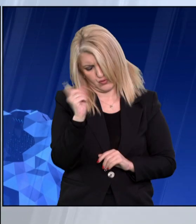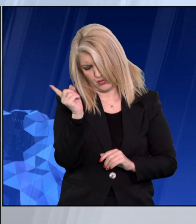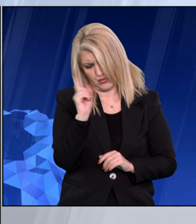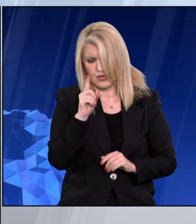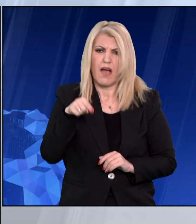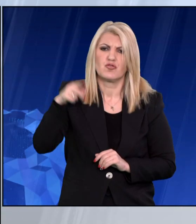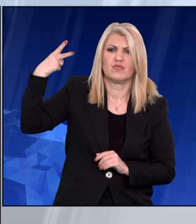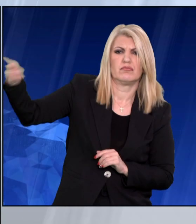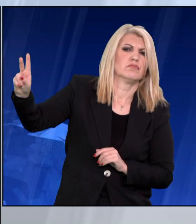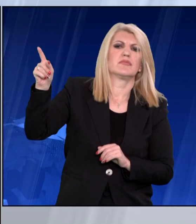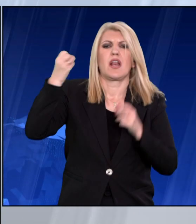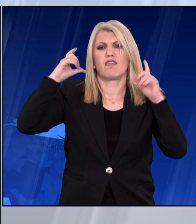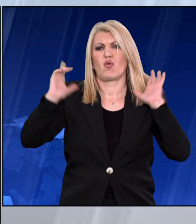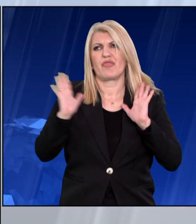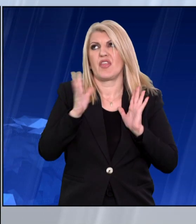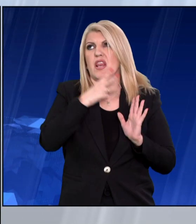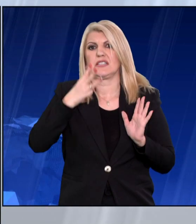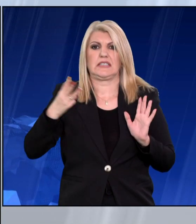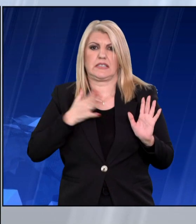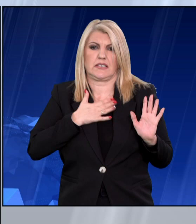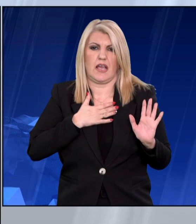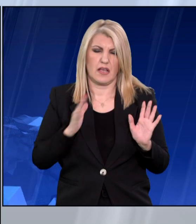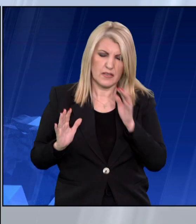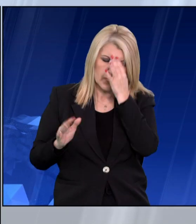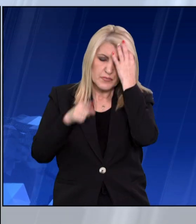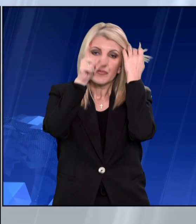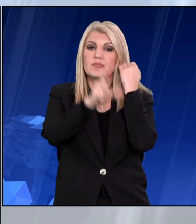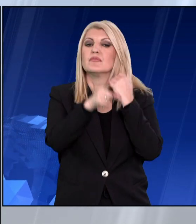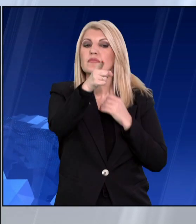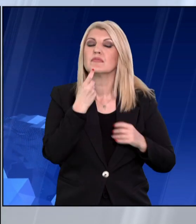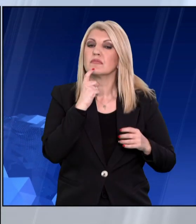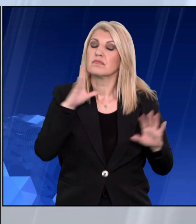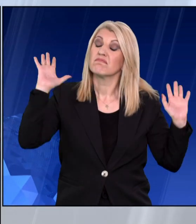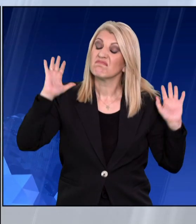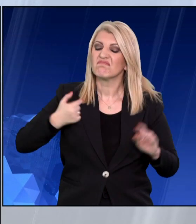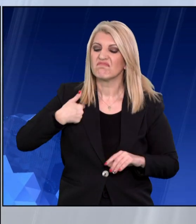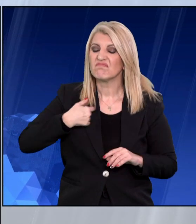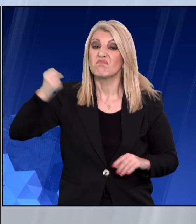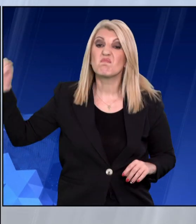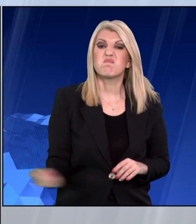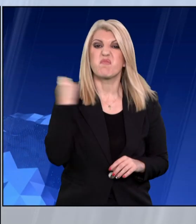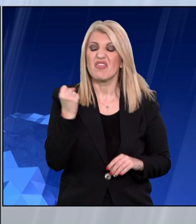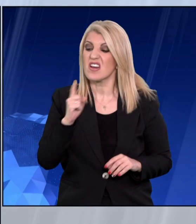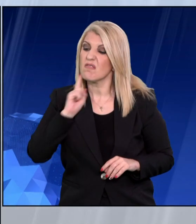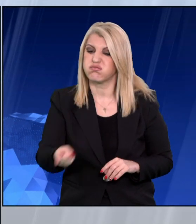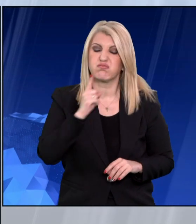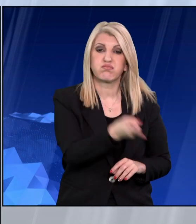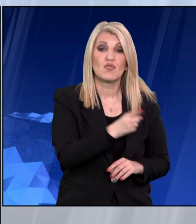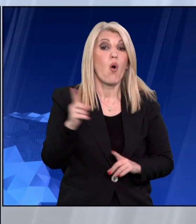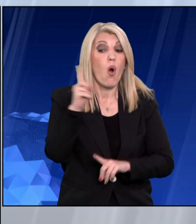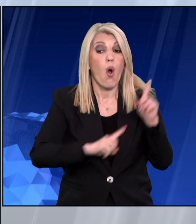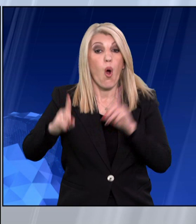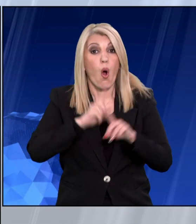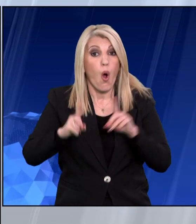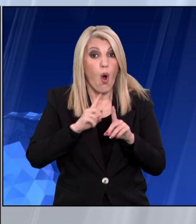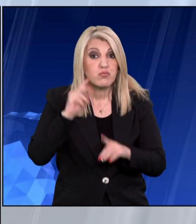στα μέσα κοινωνικής δικτύωσης λίγο αργότερα ξεκαθάρισε πως και κομματική πειθαρχία θα επιβληθεί στους βουλευτές του συριζα και θα υπάρχουν κυρώσεις σε όποιον δεν ψηφίσει